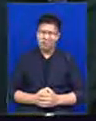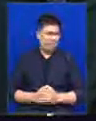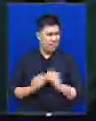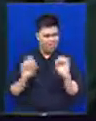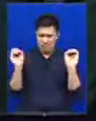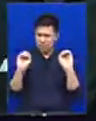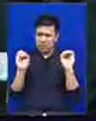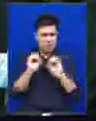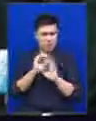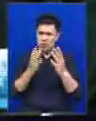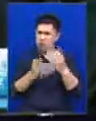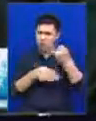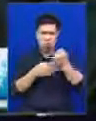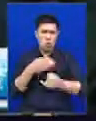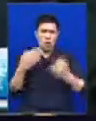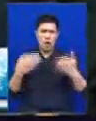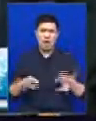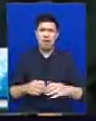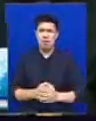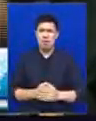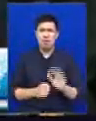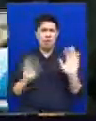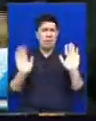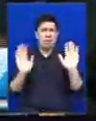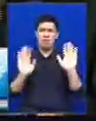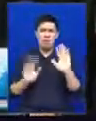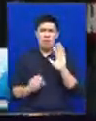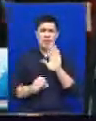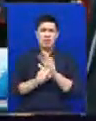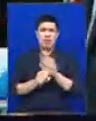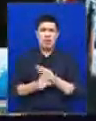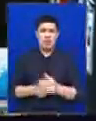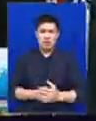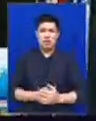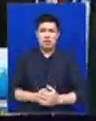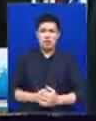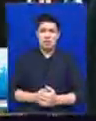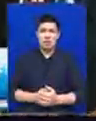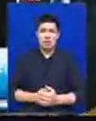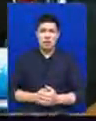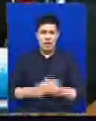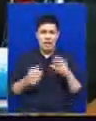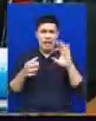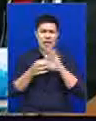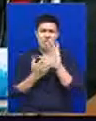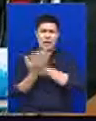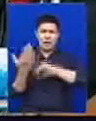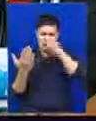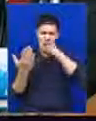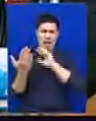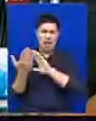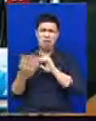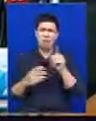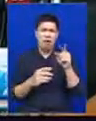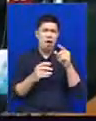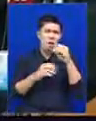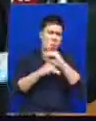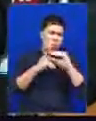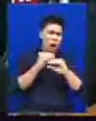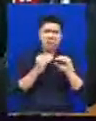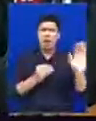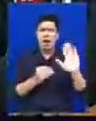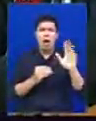ไม่มีจบหมดแล้วไม่เอาเรื่องเล็กเอาเรื่องบ้านเมืองก่อนนะพอแล้วเ